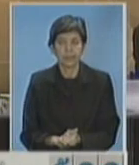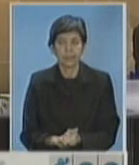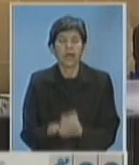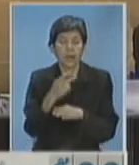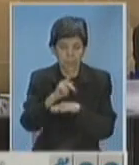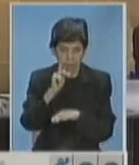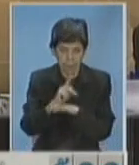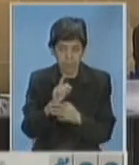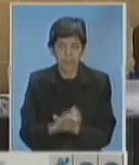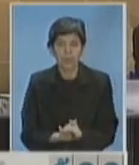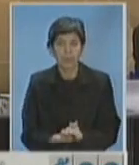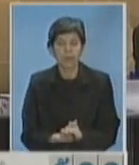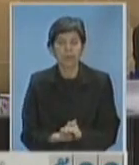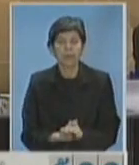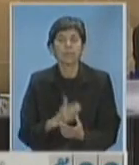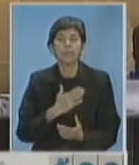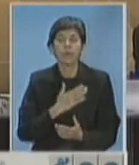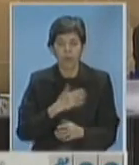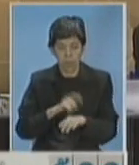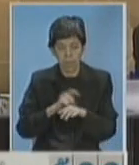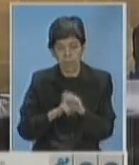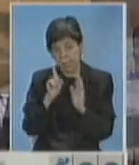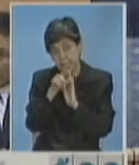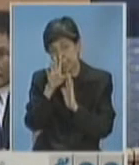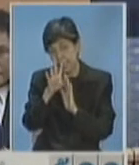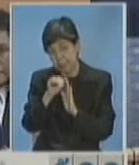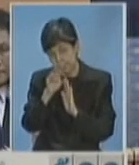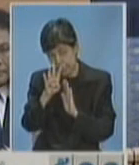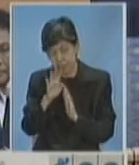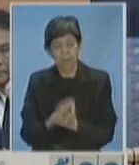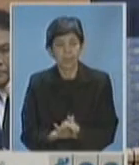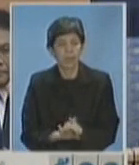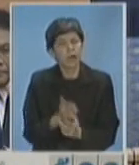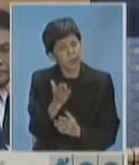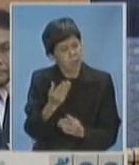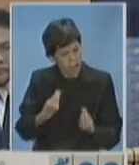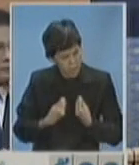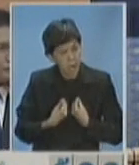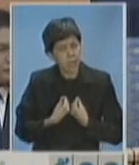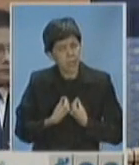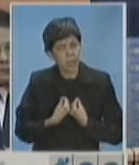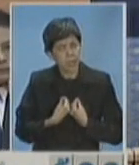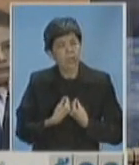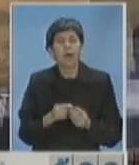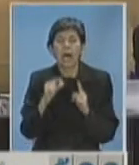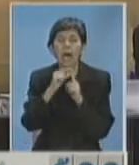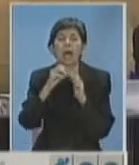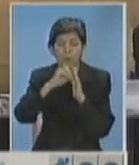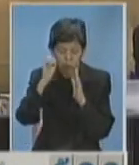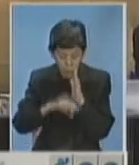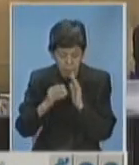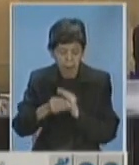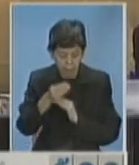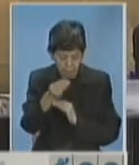ท่านประธานที่เคารพผมเหลือเวลาอีก44วินาทีท่านควรจะให้ผมได ้ท่านถอนผมจะอนุญ